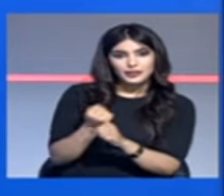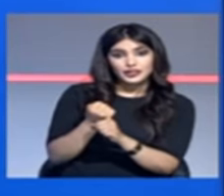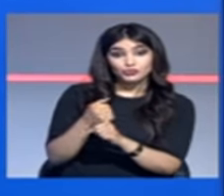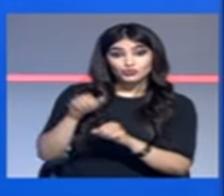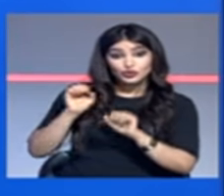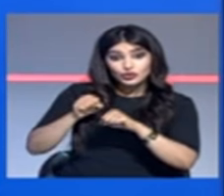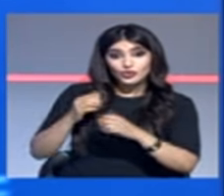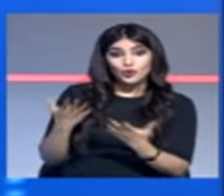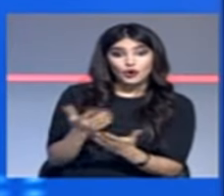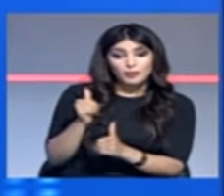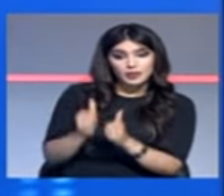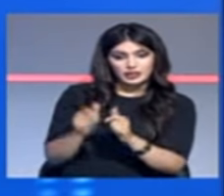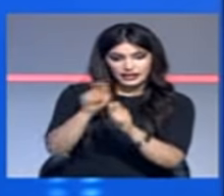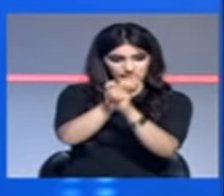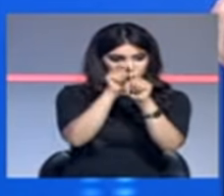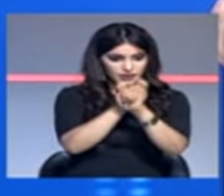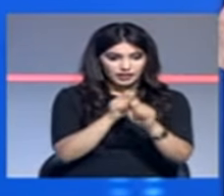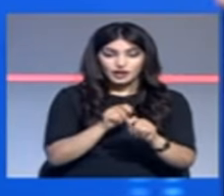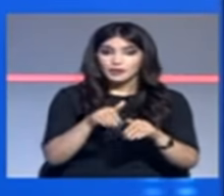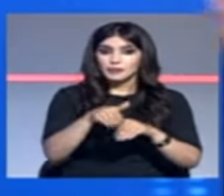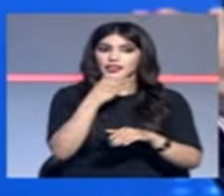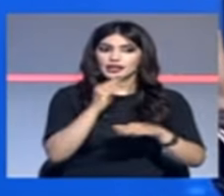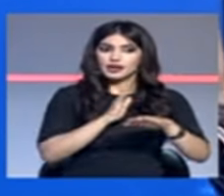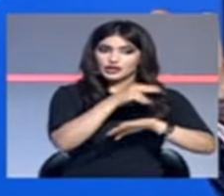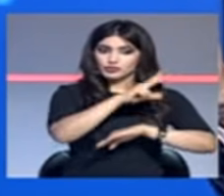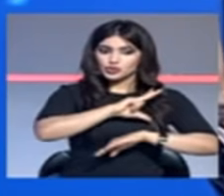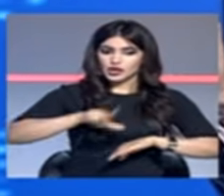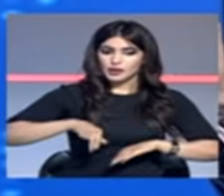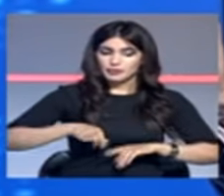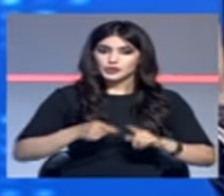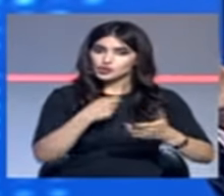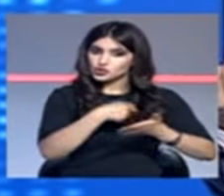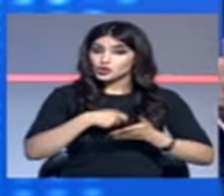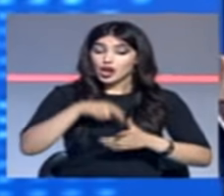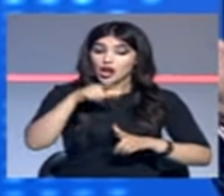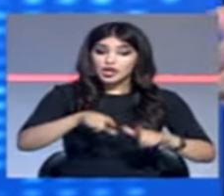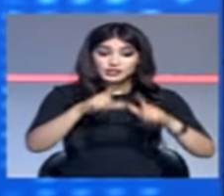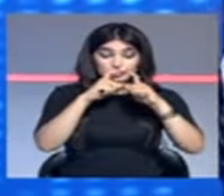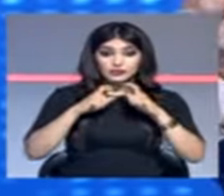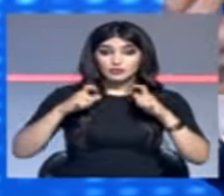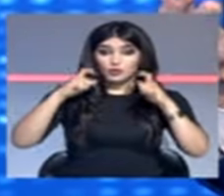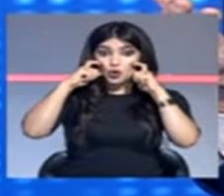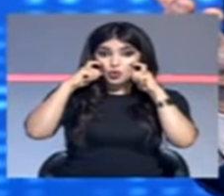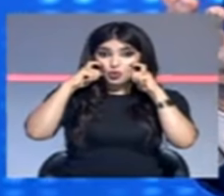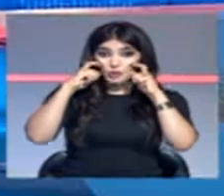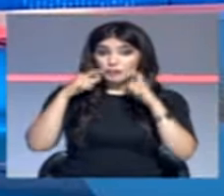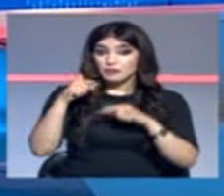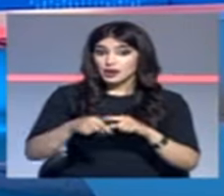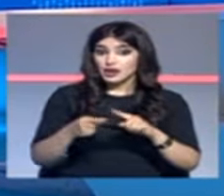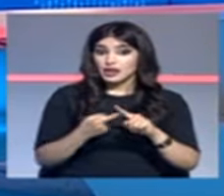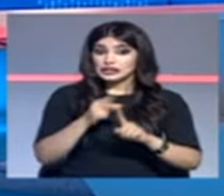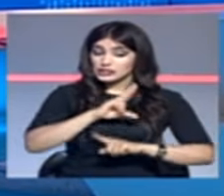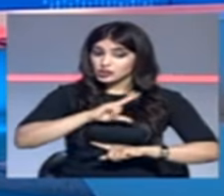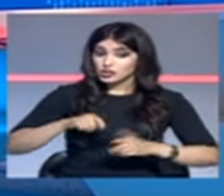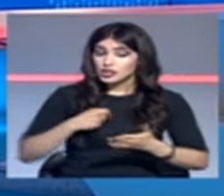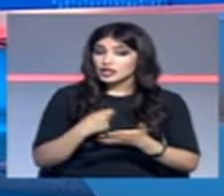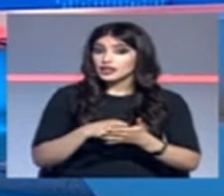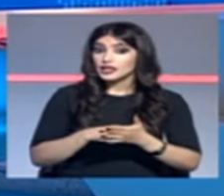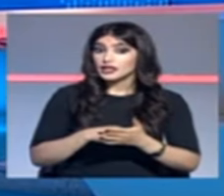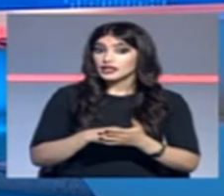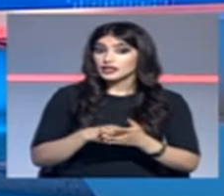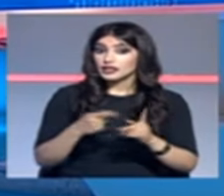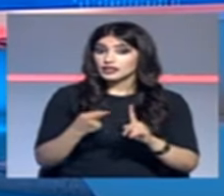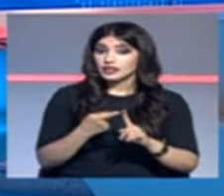نفرحوا باولادنا نحتاتوا، نمشي للعطار لازم نلبس الكمامه، مش هي حاجه مش خاطر نعرفوا العطار، انا